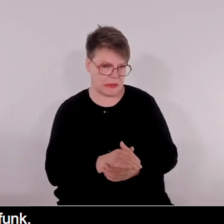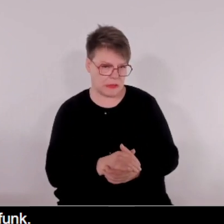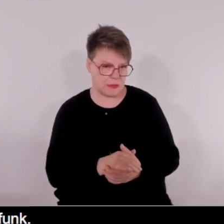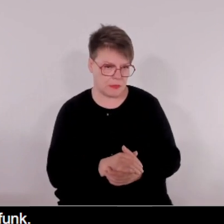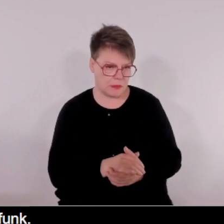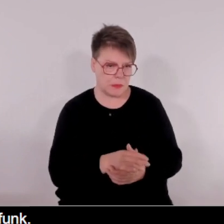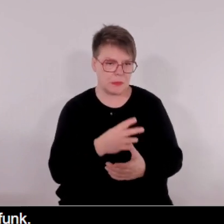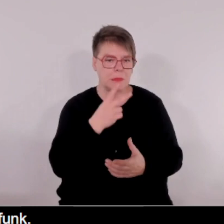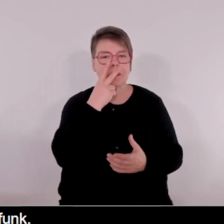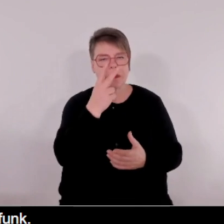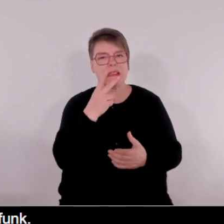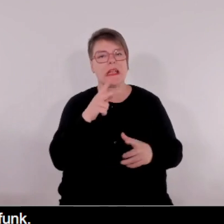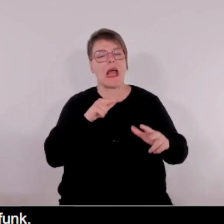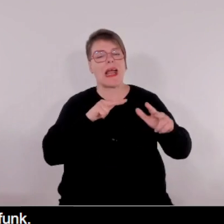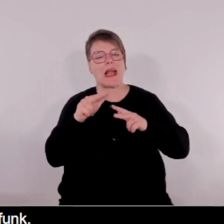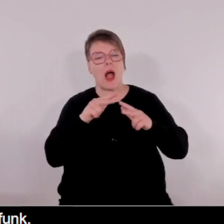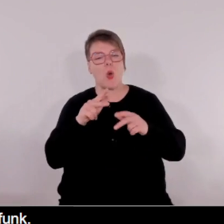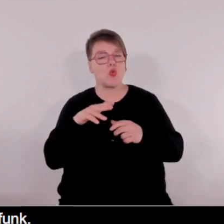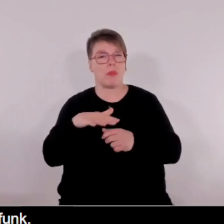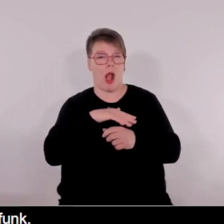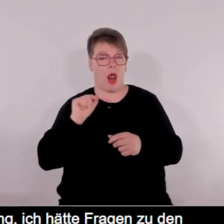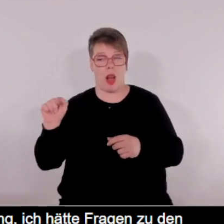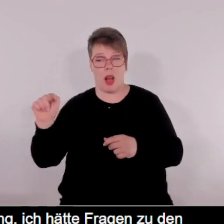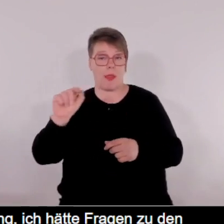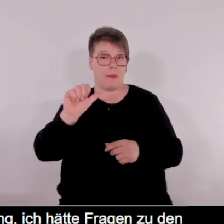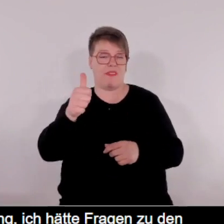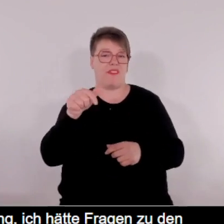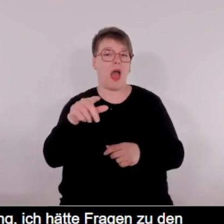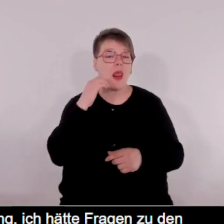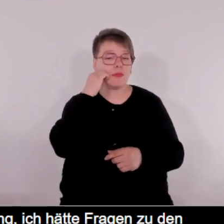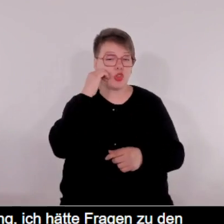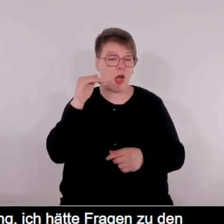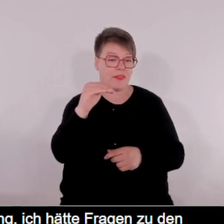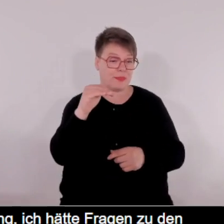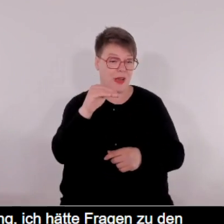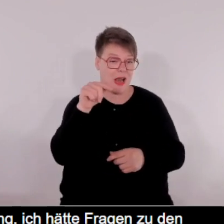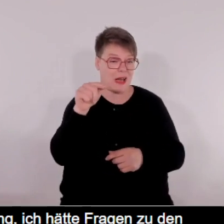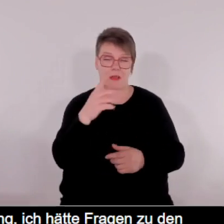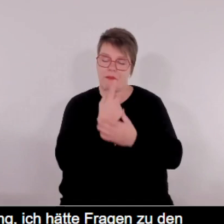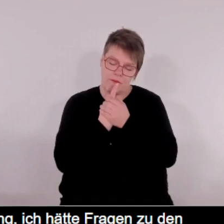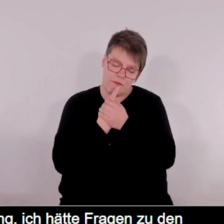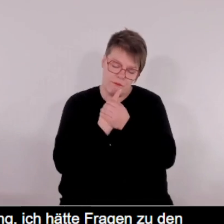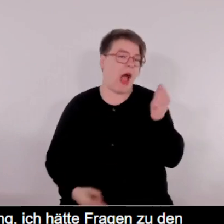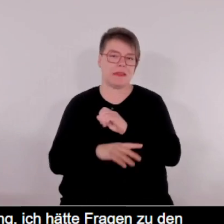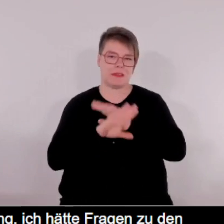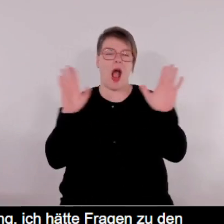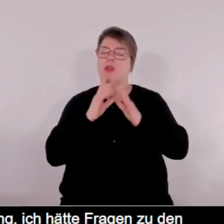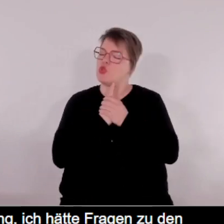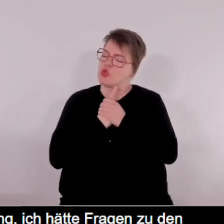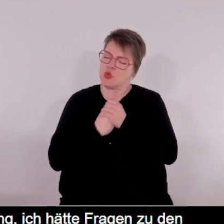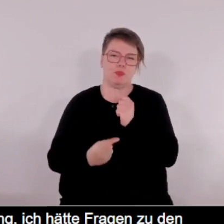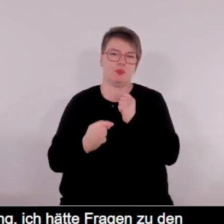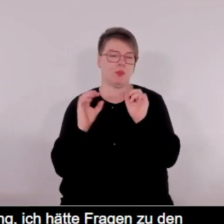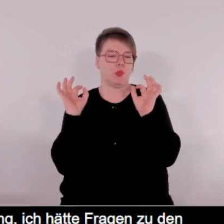eingeschlagen worden sind, war das natürlich jetzt nochmal ein Tropfen, der das Fass wahrlich zum Überlaufen, wenn nicht